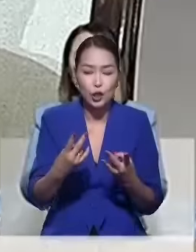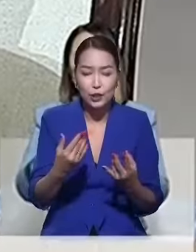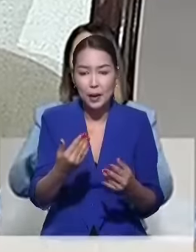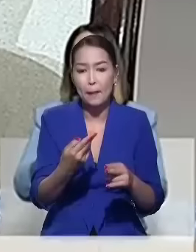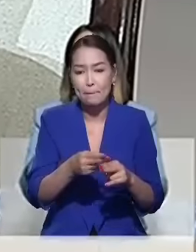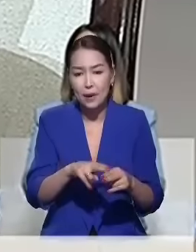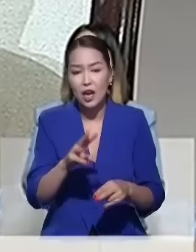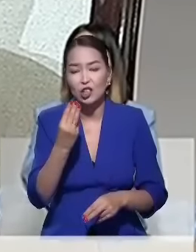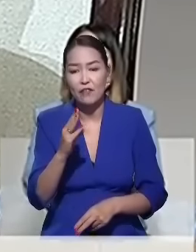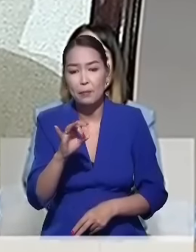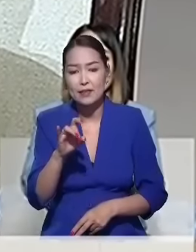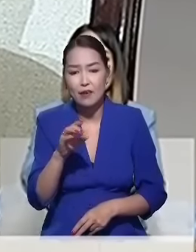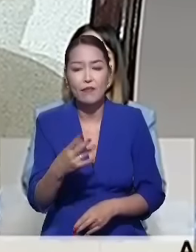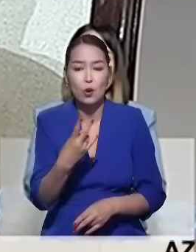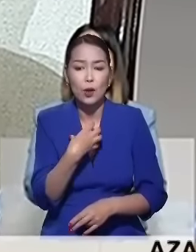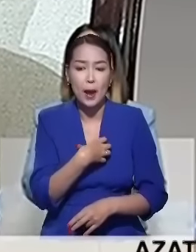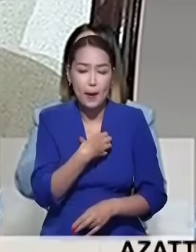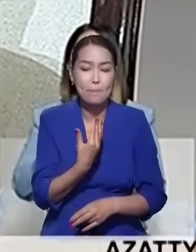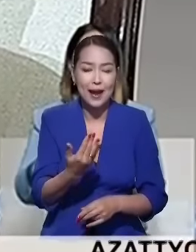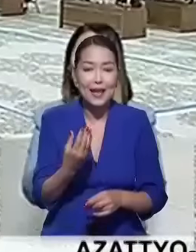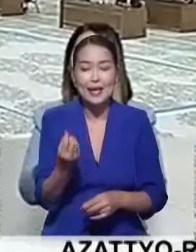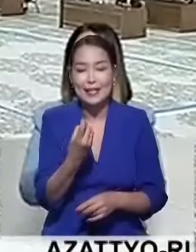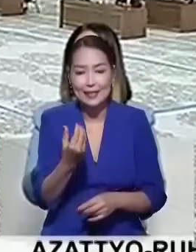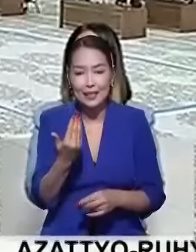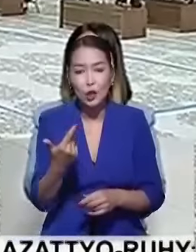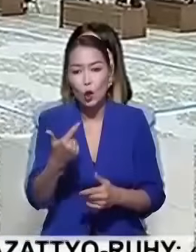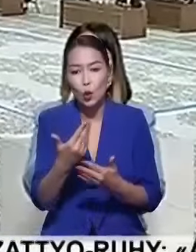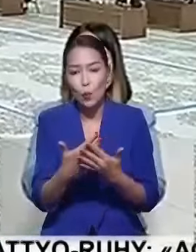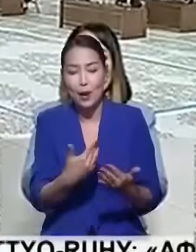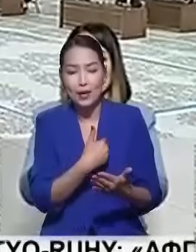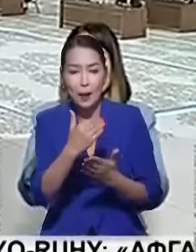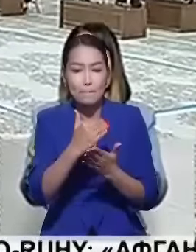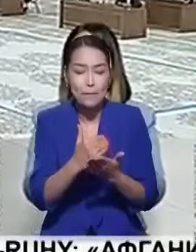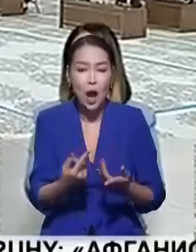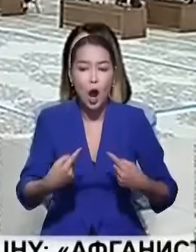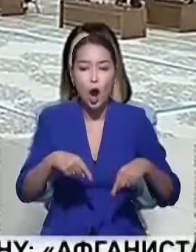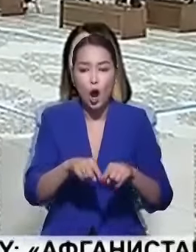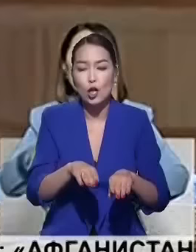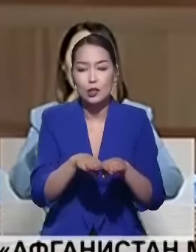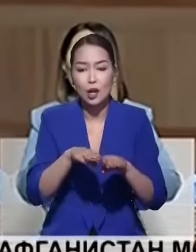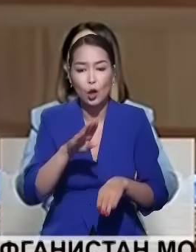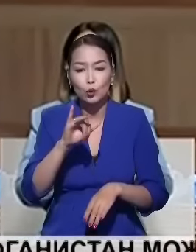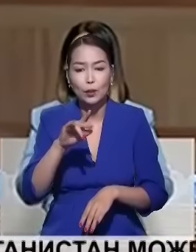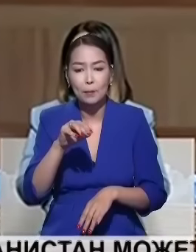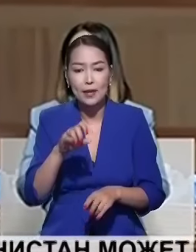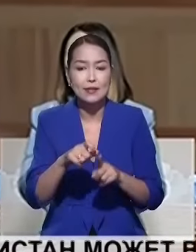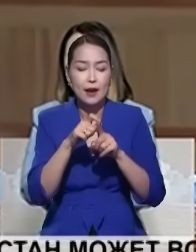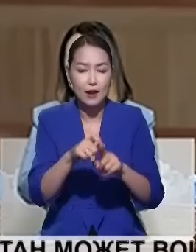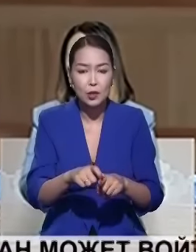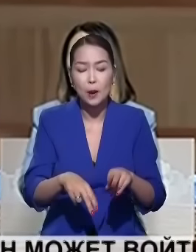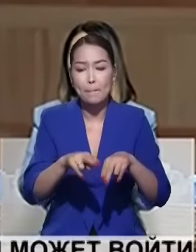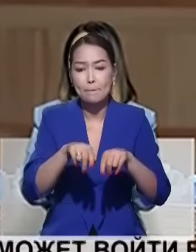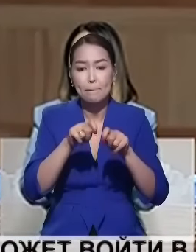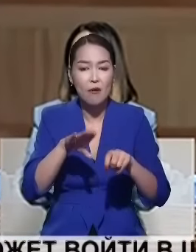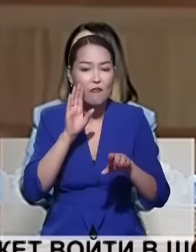Мирзиёев считает необходимым разработать единый банк гуманитарных инициатив и программ организации. Туркменистан предлагает построить газопровод